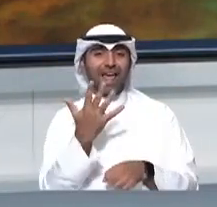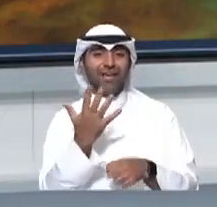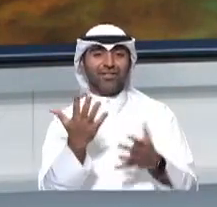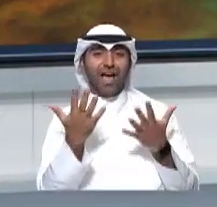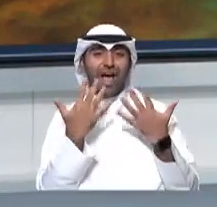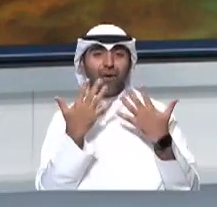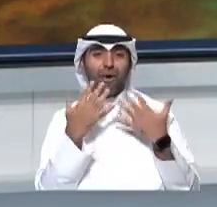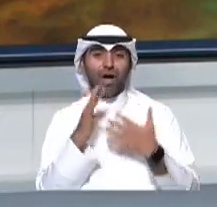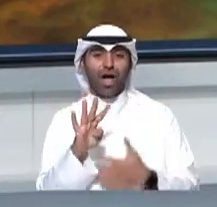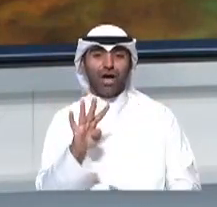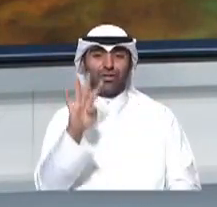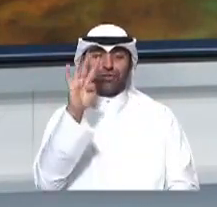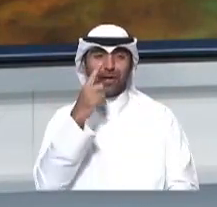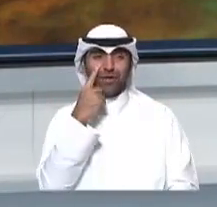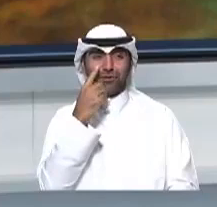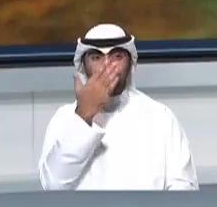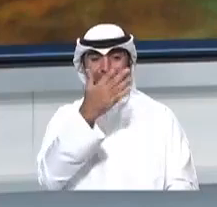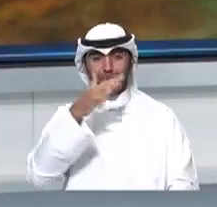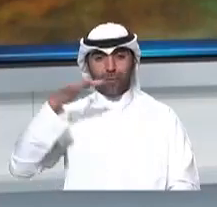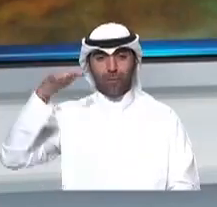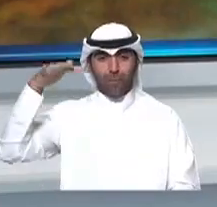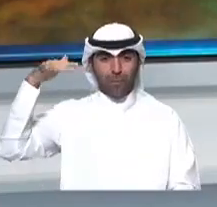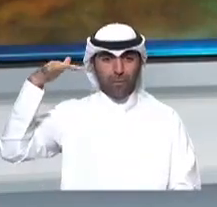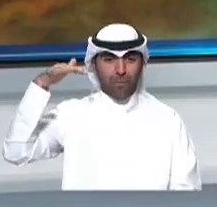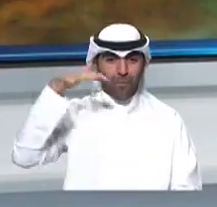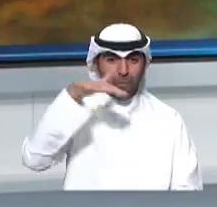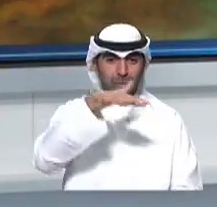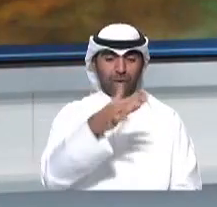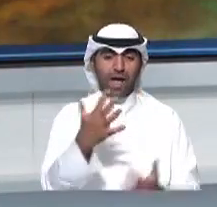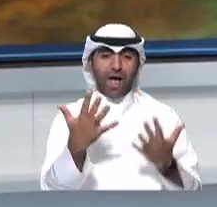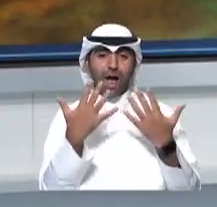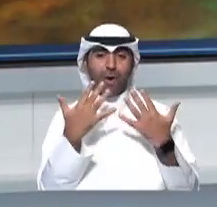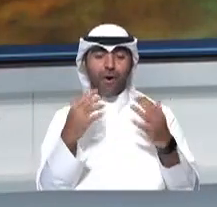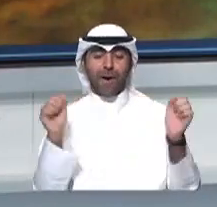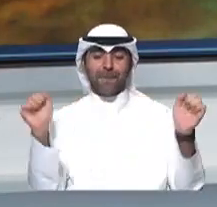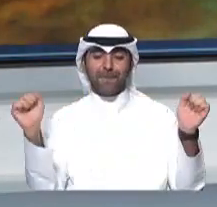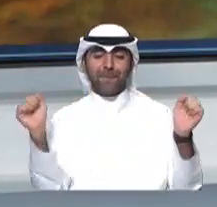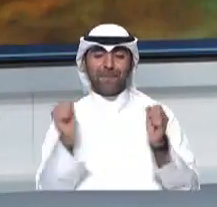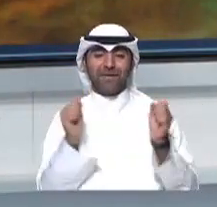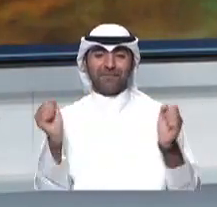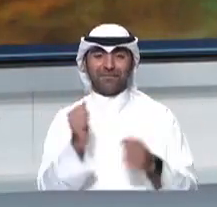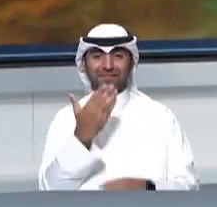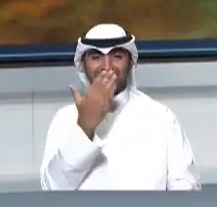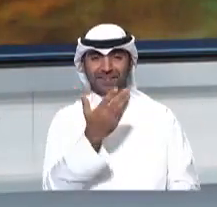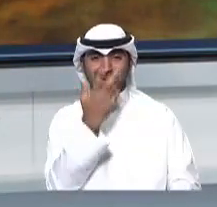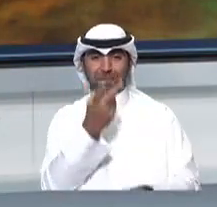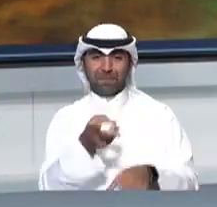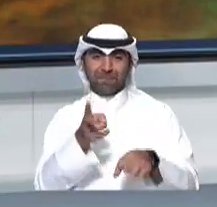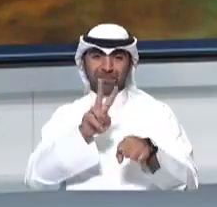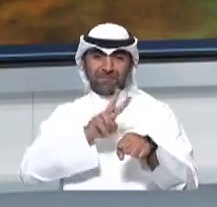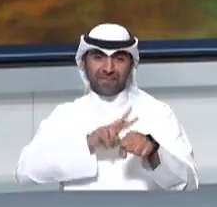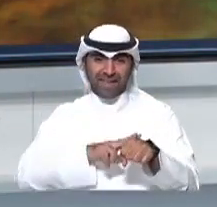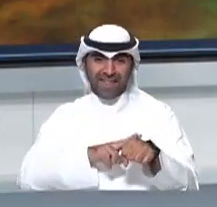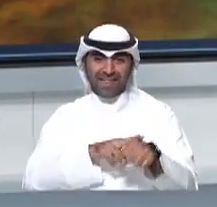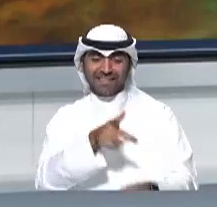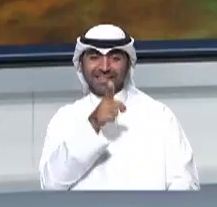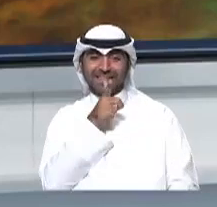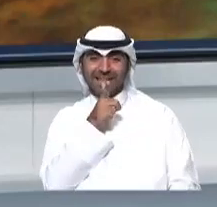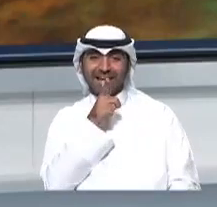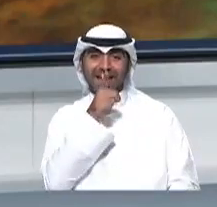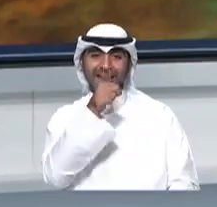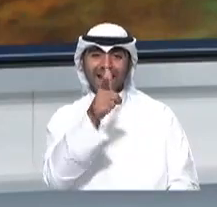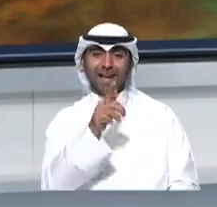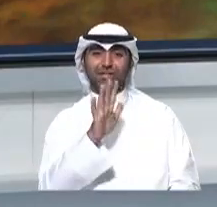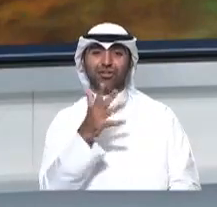تقدم المرتفع الجوي خاصة في المناطق الشمالية الغربية وتركيزه على هذه المناطق. المناطق